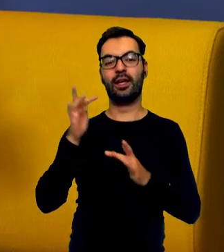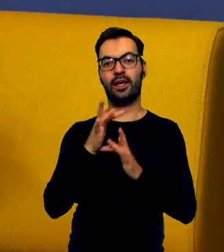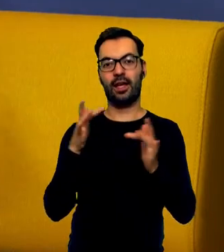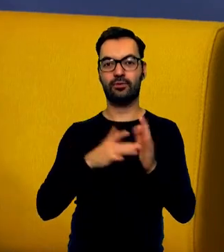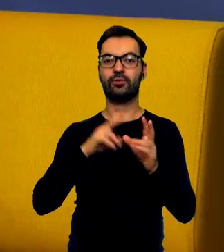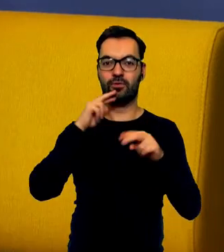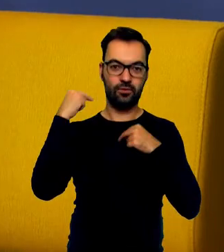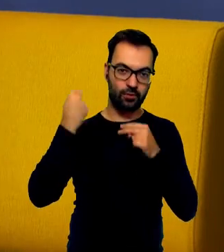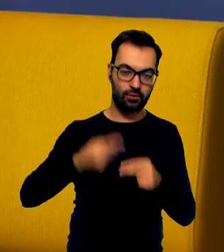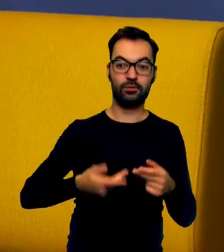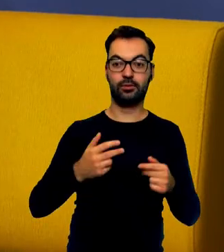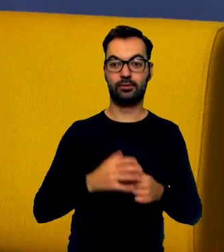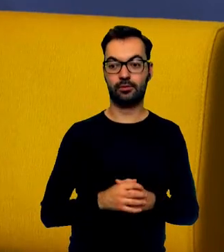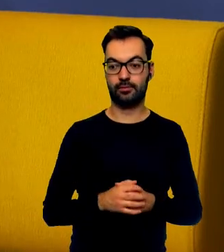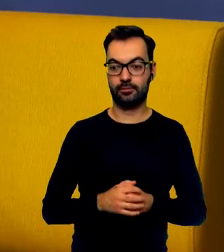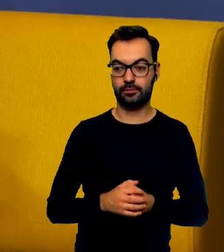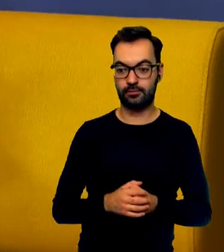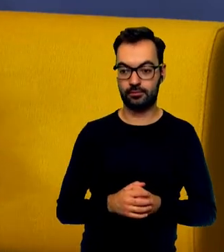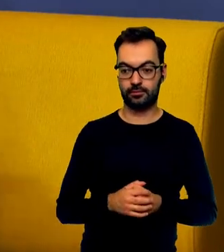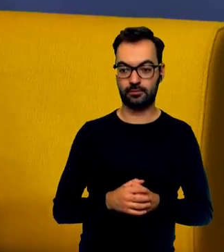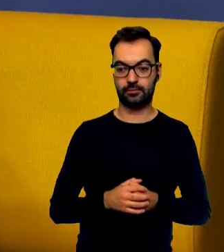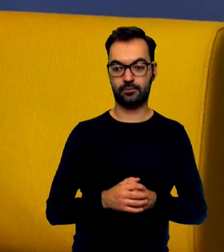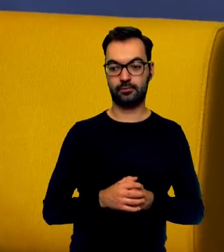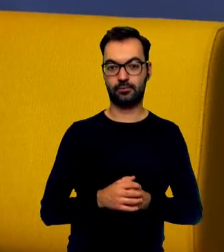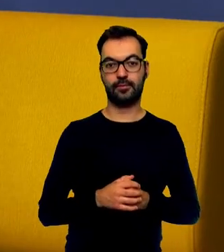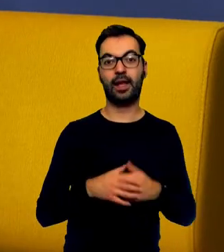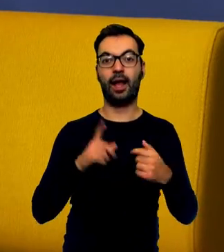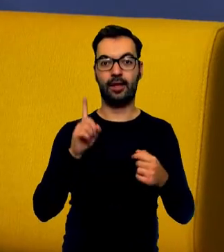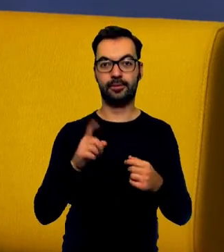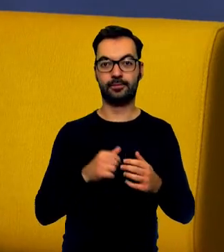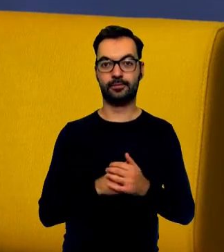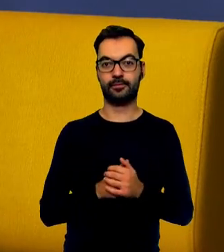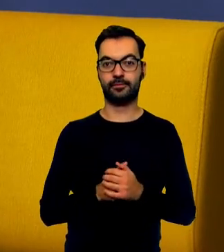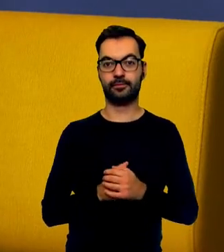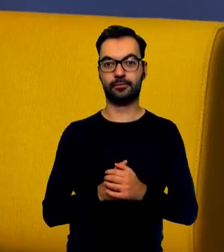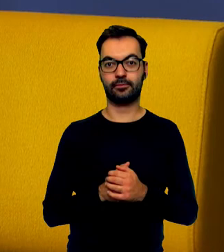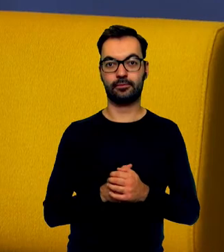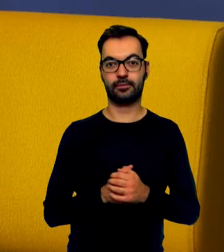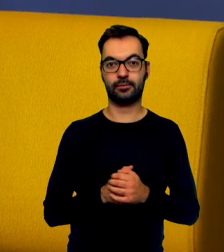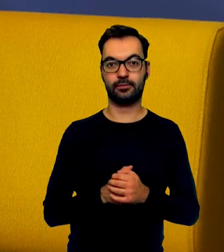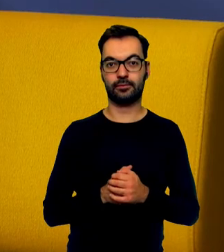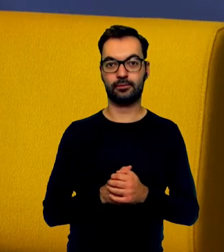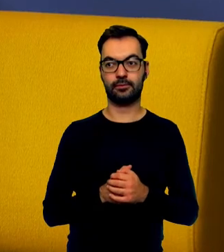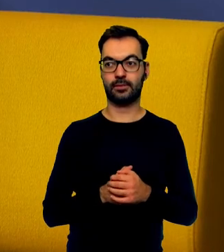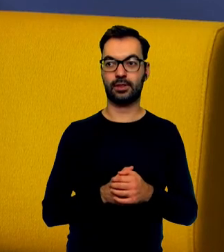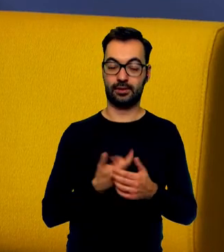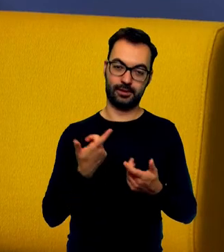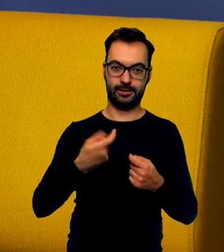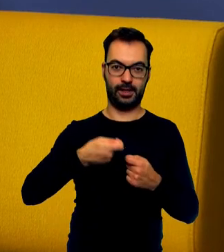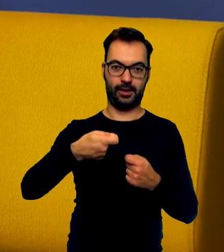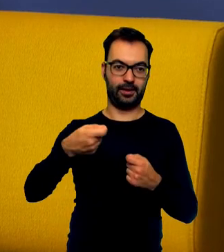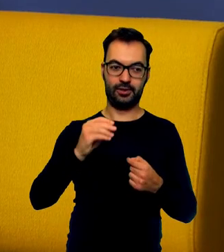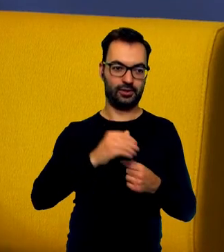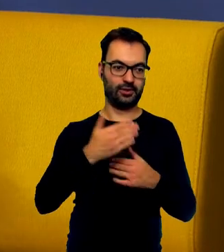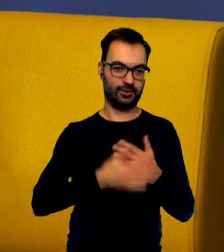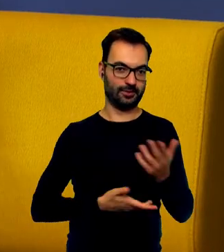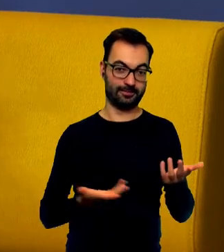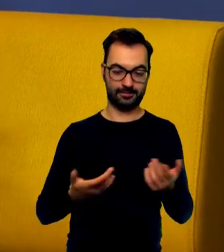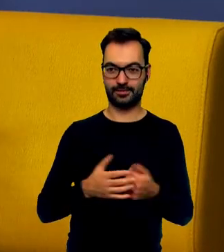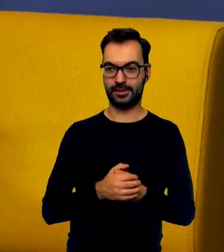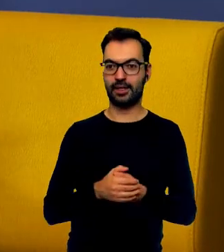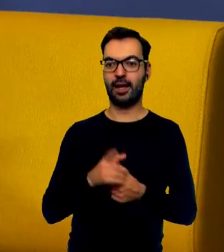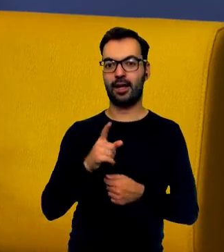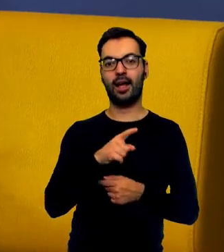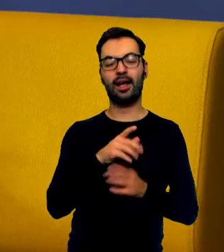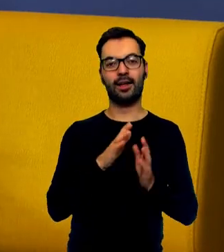przyjście i koniec świata. Tymczasem no, sprawa się odwleka generalnie dosyć intensywnie. Ale mamy